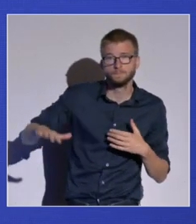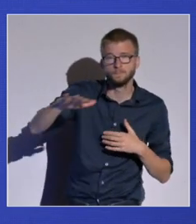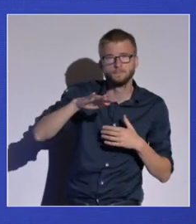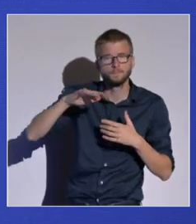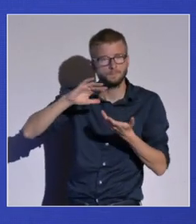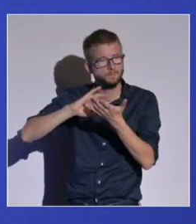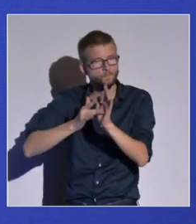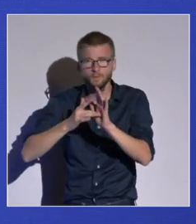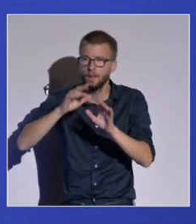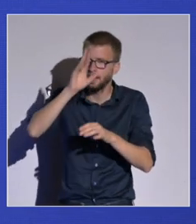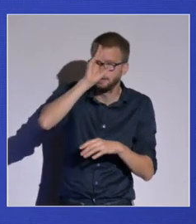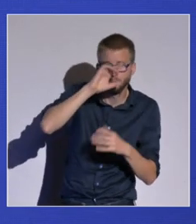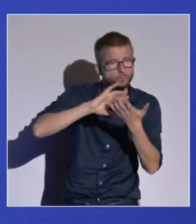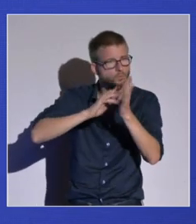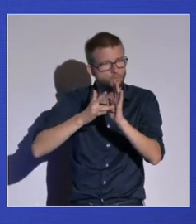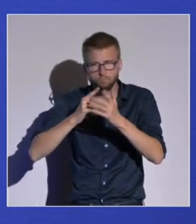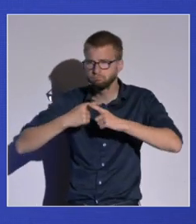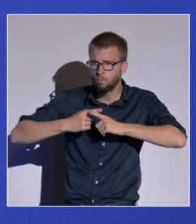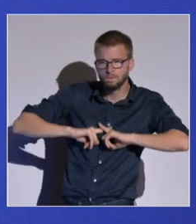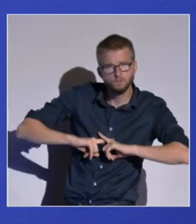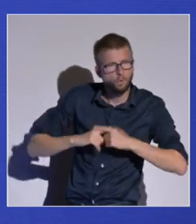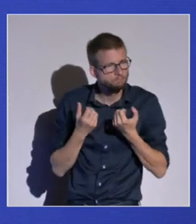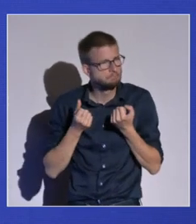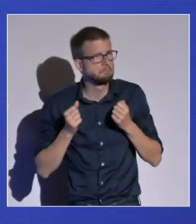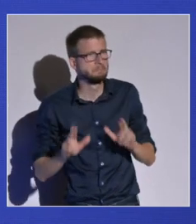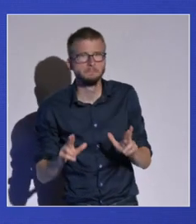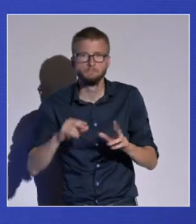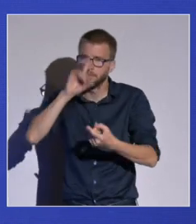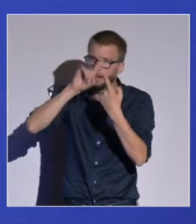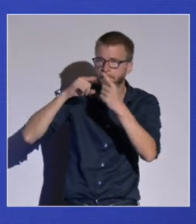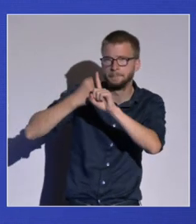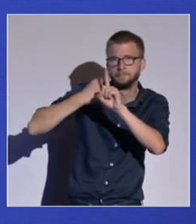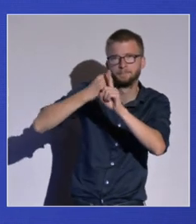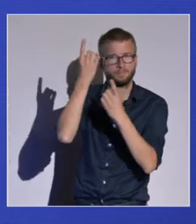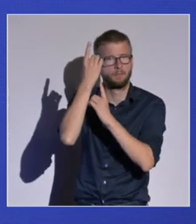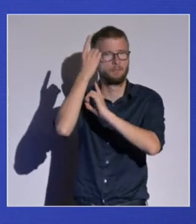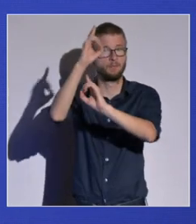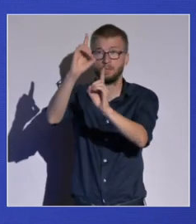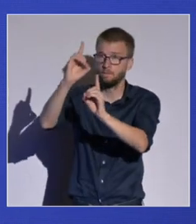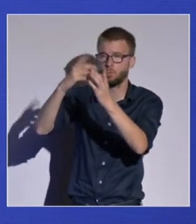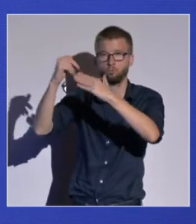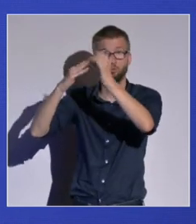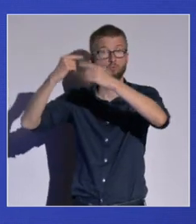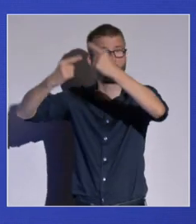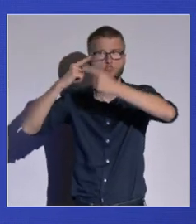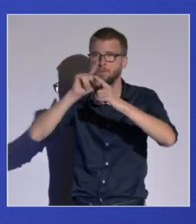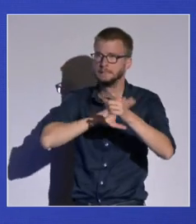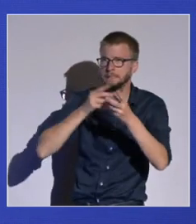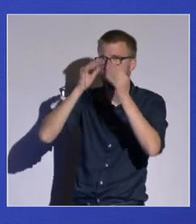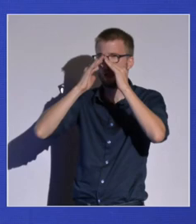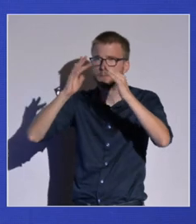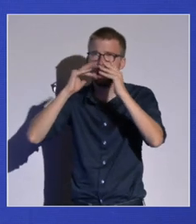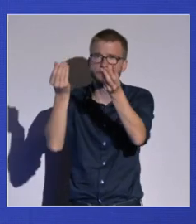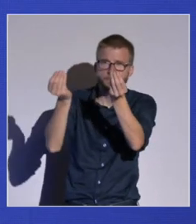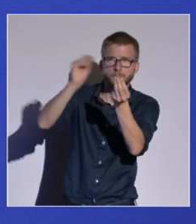les certitudes pour défendre cette construction en cours que nous essayons d'améliorer, d'inspirer, mais